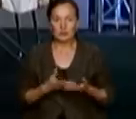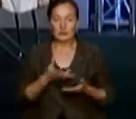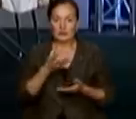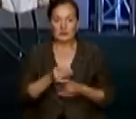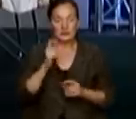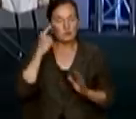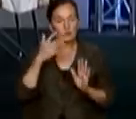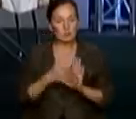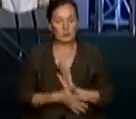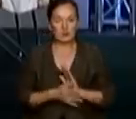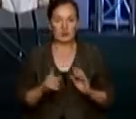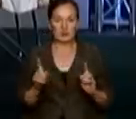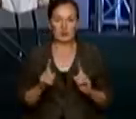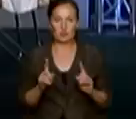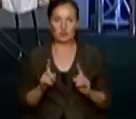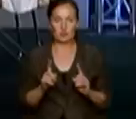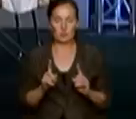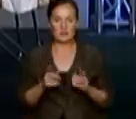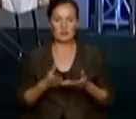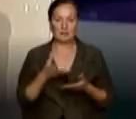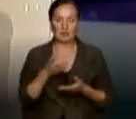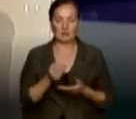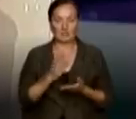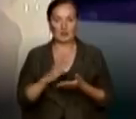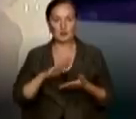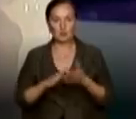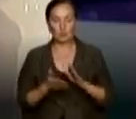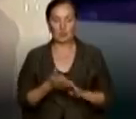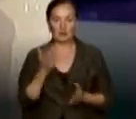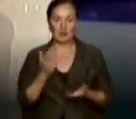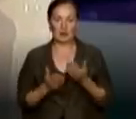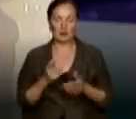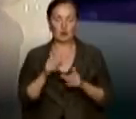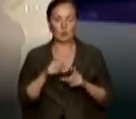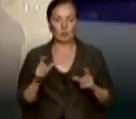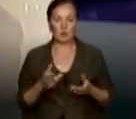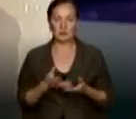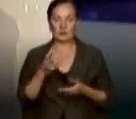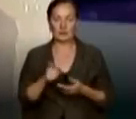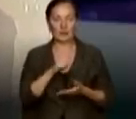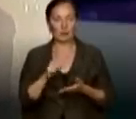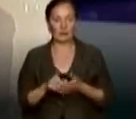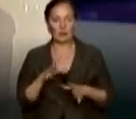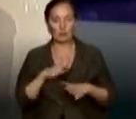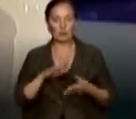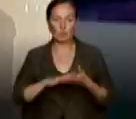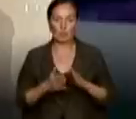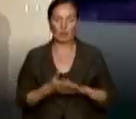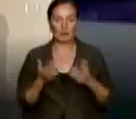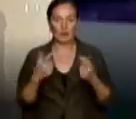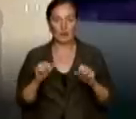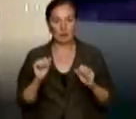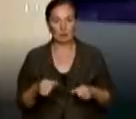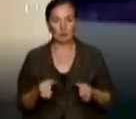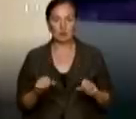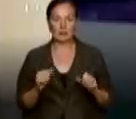щось заплатила, що є якісь умови, що вона повинна. Але якщо людина заплатила, тобто повинні бути умови, де вона може перепочити, де